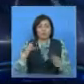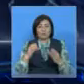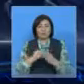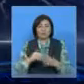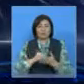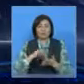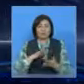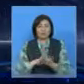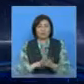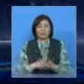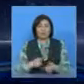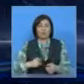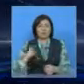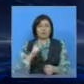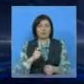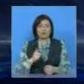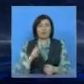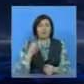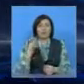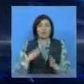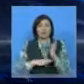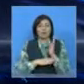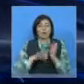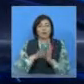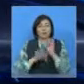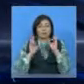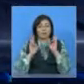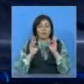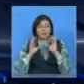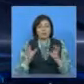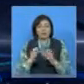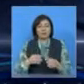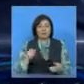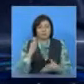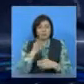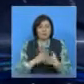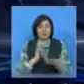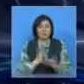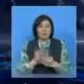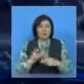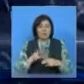тіркелді. Серіктестік басшысы 40 ағашты заңсыз кесіп алған. Қылмыстық кодекстің ағаштар мен бұталарды